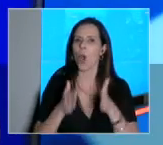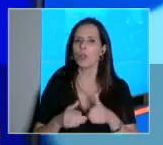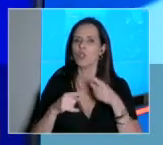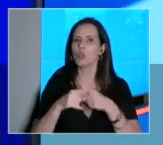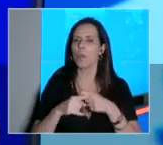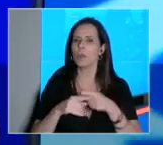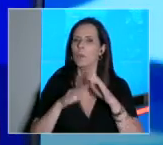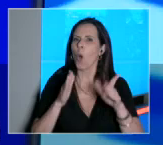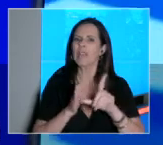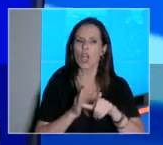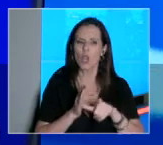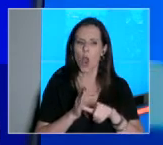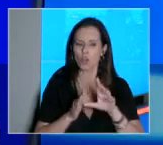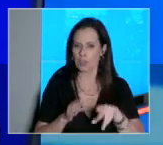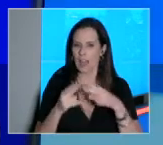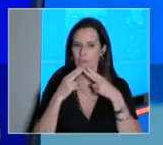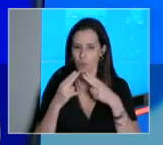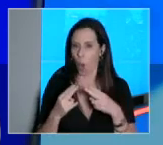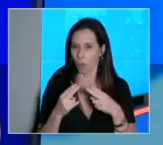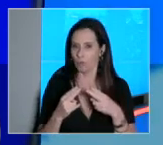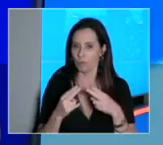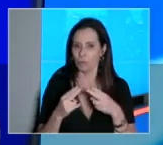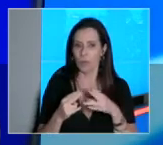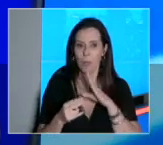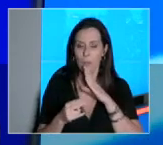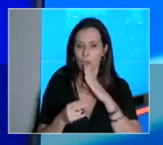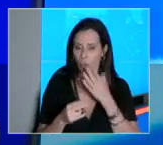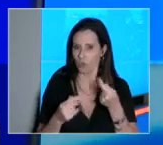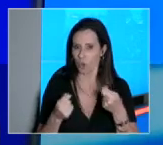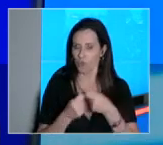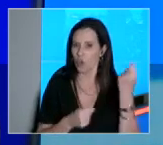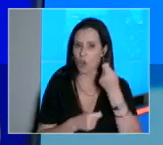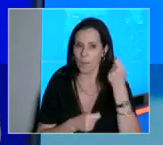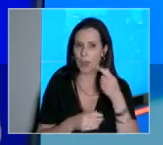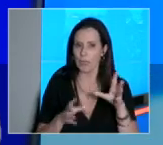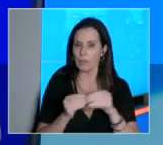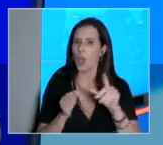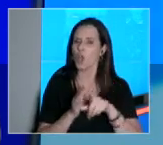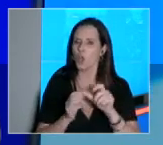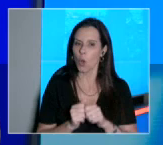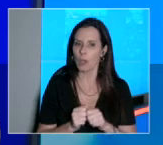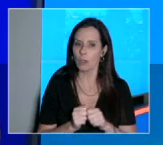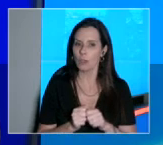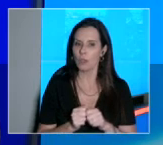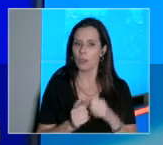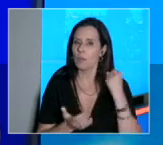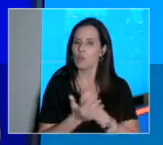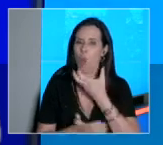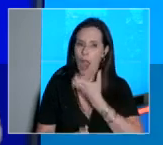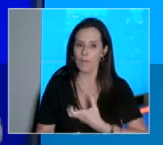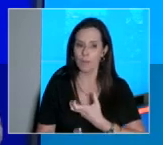מכון טכנולוגי שבעצם בא לפתור בעיות הלכתיות שקשורות לשבת על ידי טכנולוגיה, ובאישור